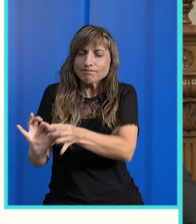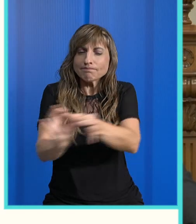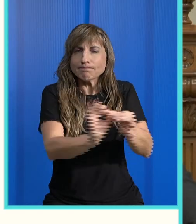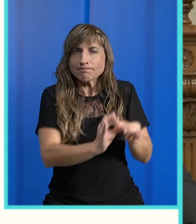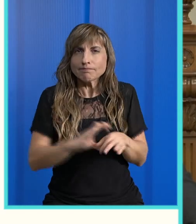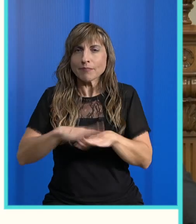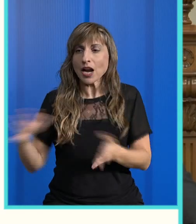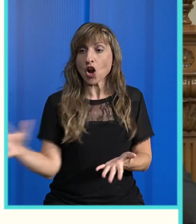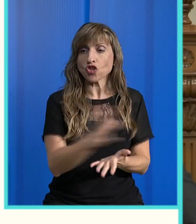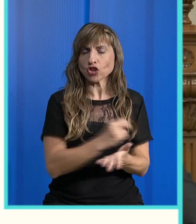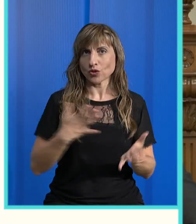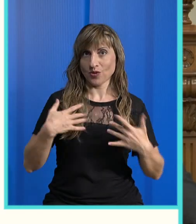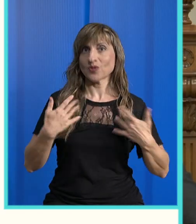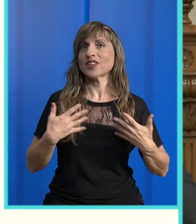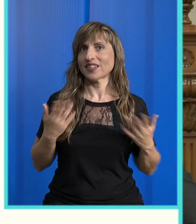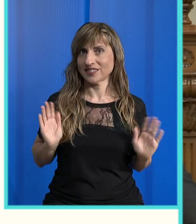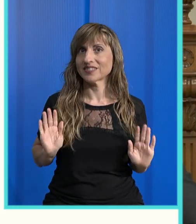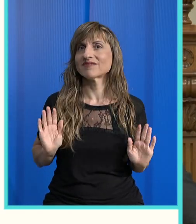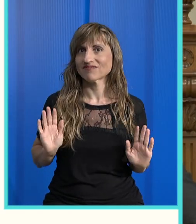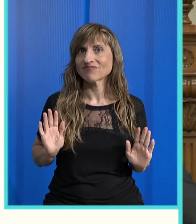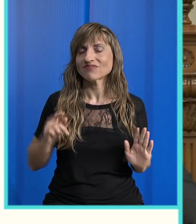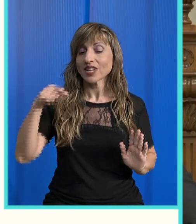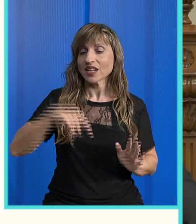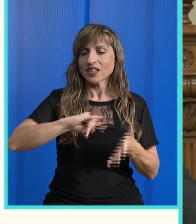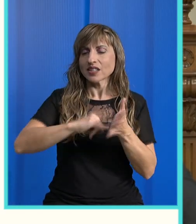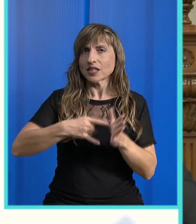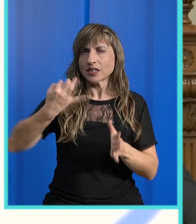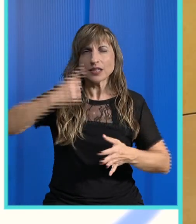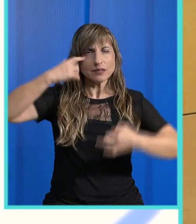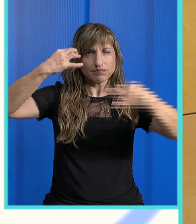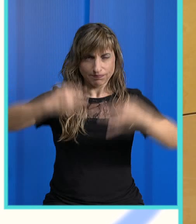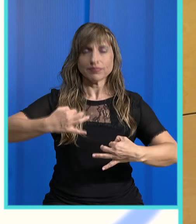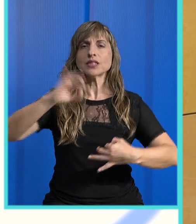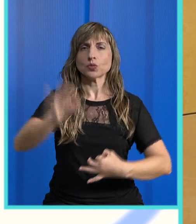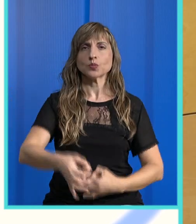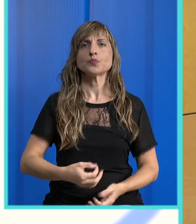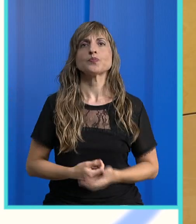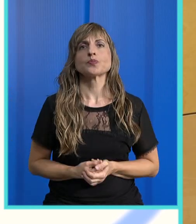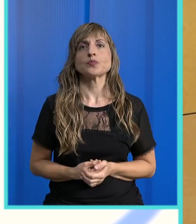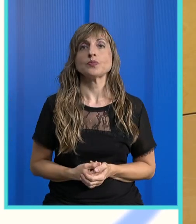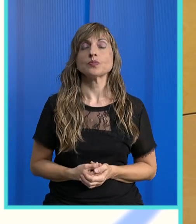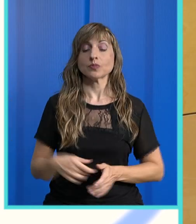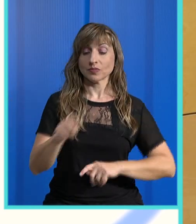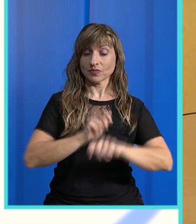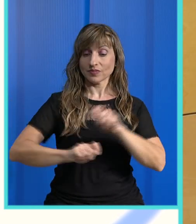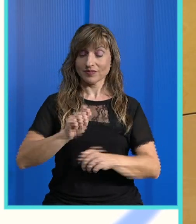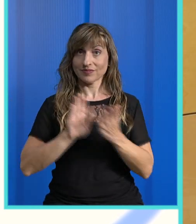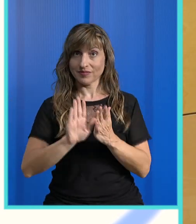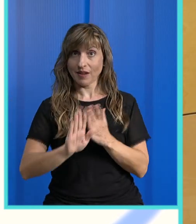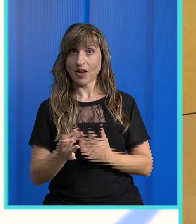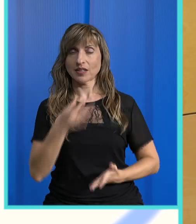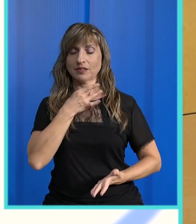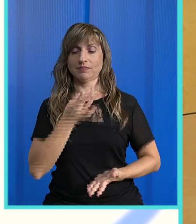perquè aquest projecte sigui una realitat que ho serà. L'entitat veïnal, qui ha demanat la paraula al ple,